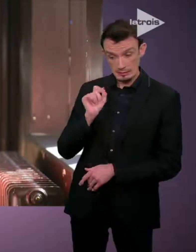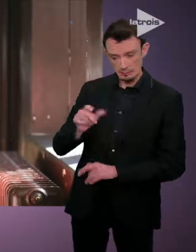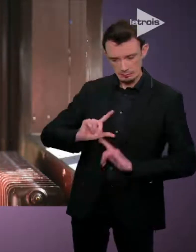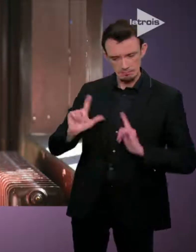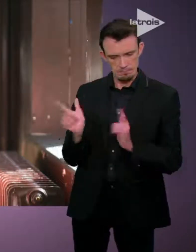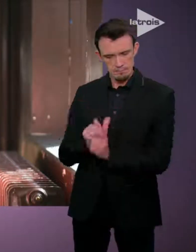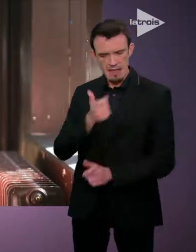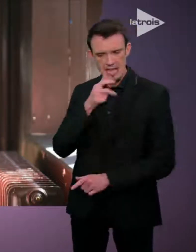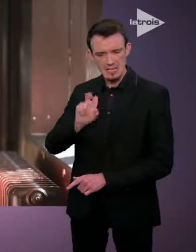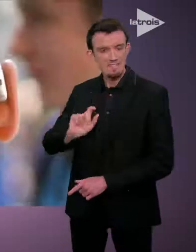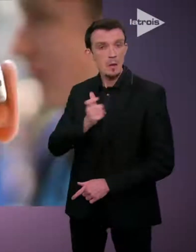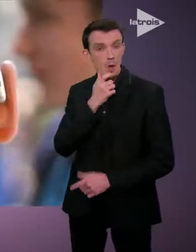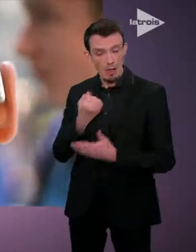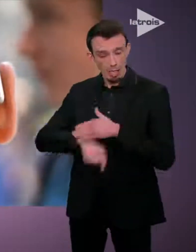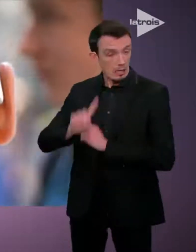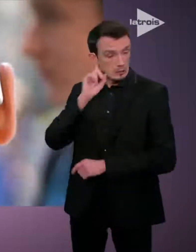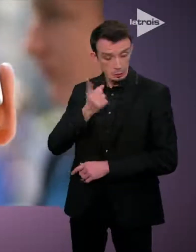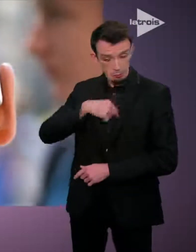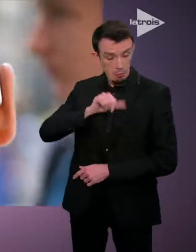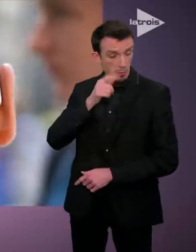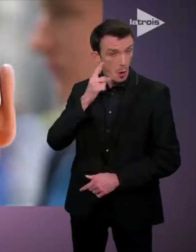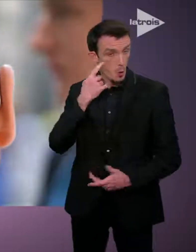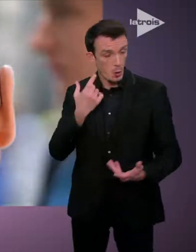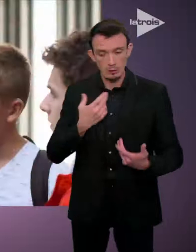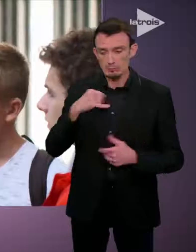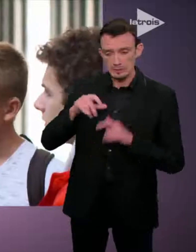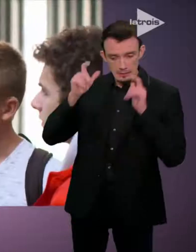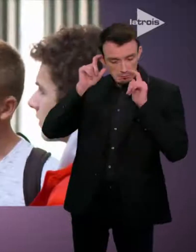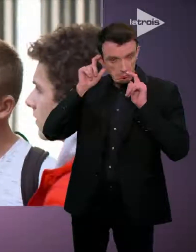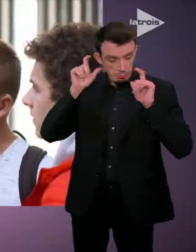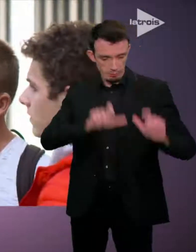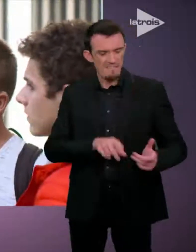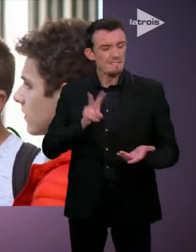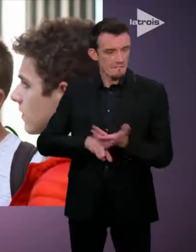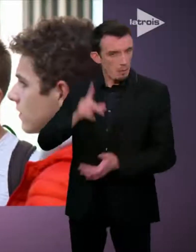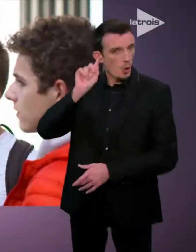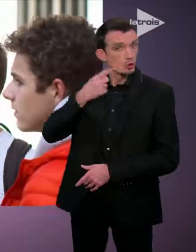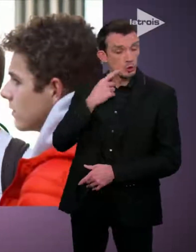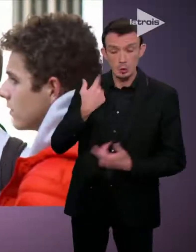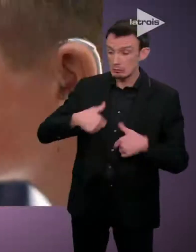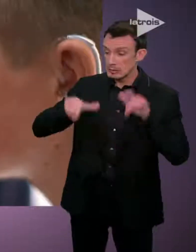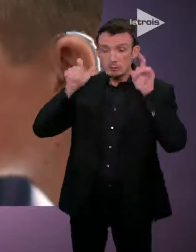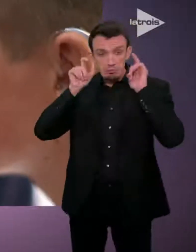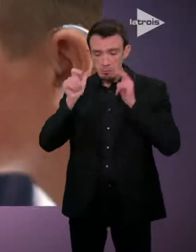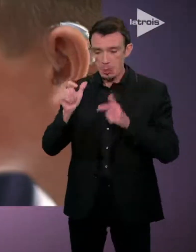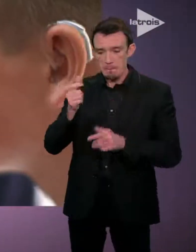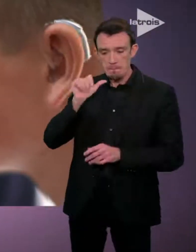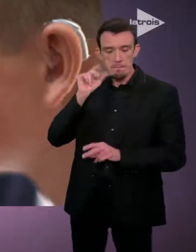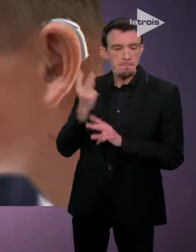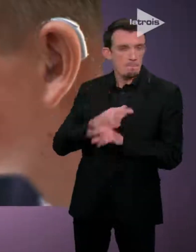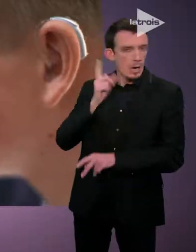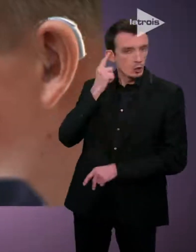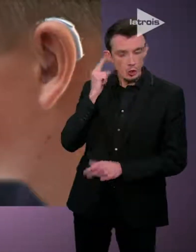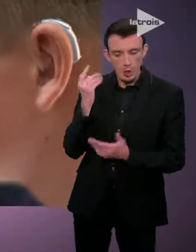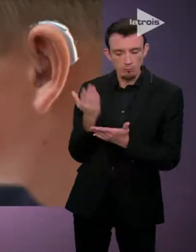il est né sourd, on ne le savait pas. Sans ses appareils, il est vraiment sourd, avec ses appareils, ben, il est malentendant, il est vraiment entre les deux. Aux